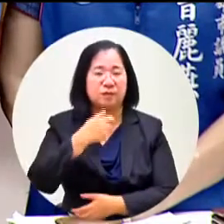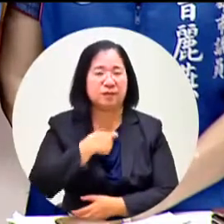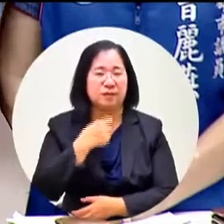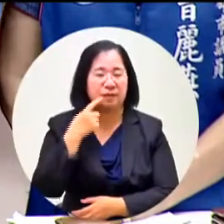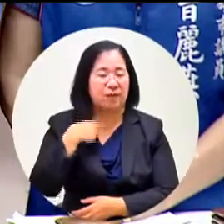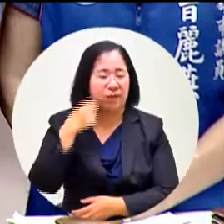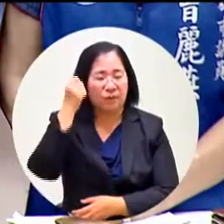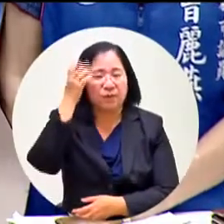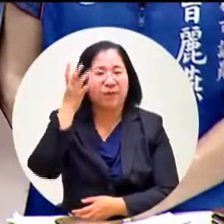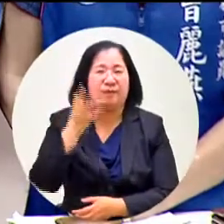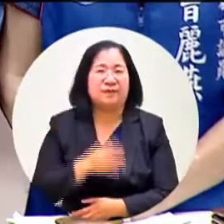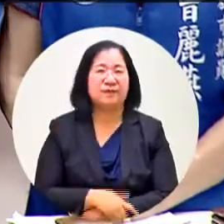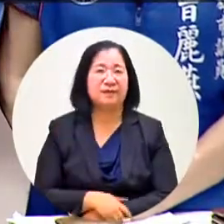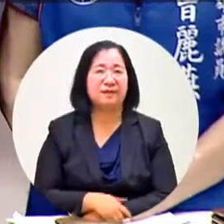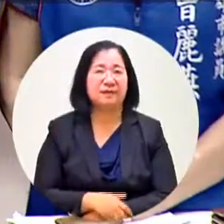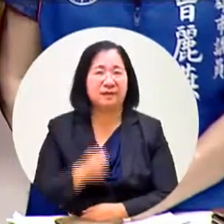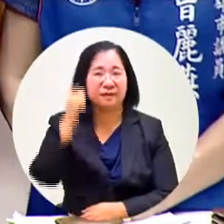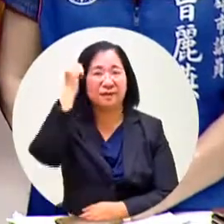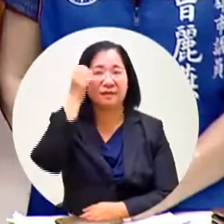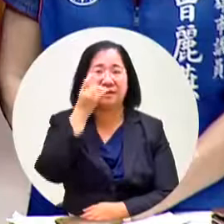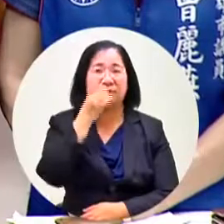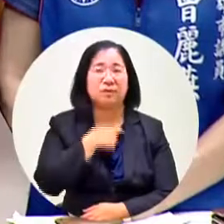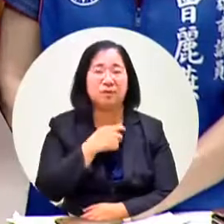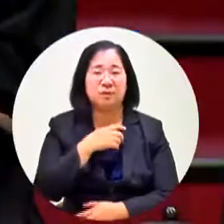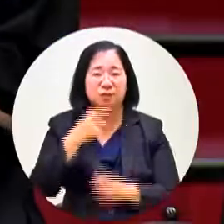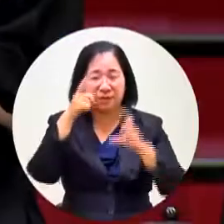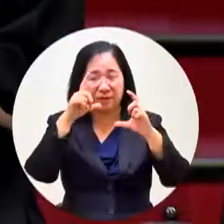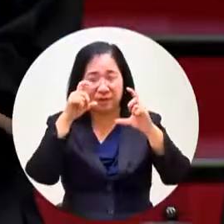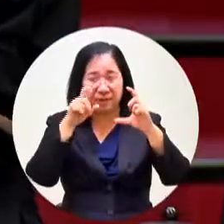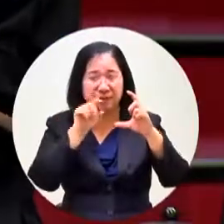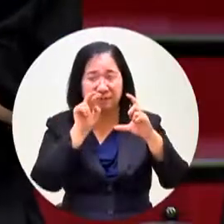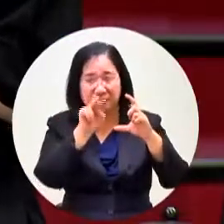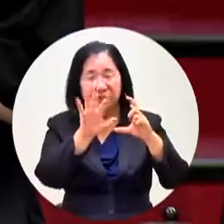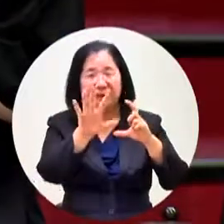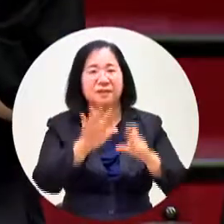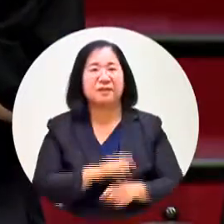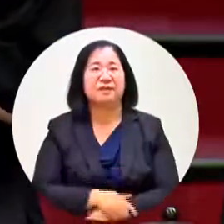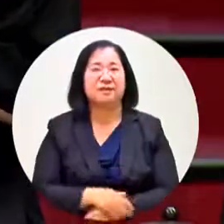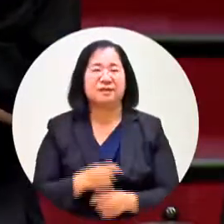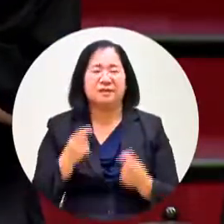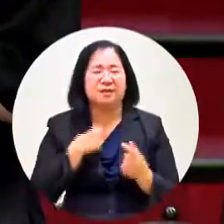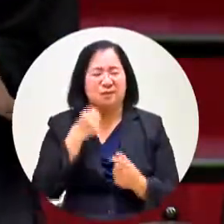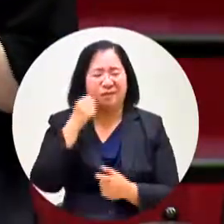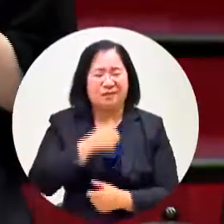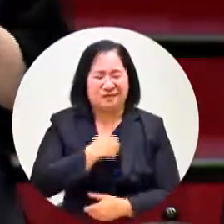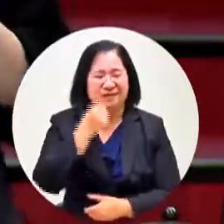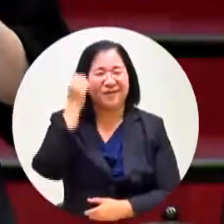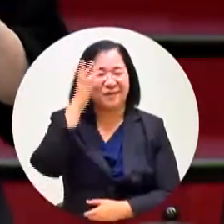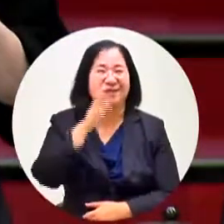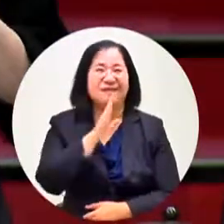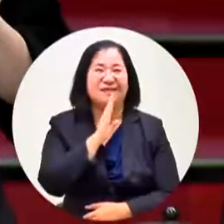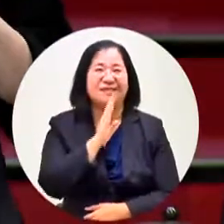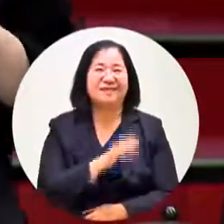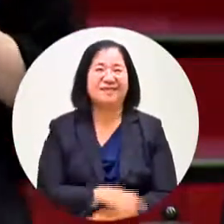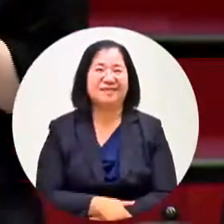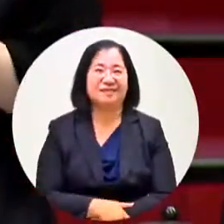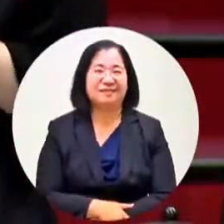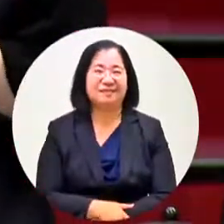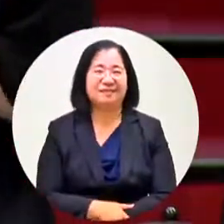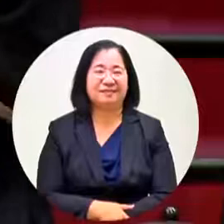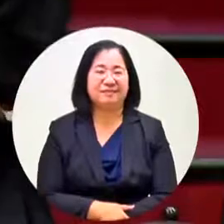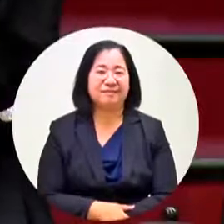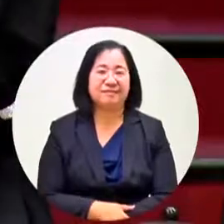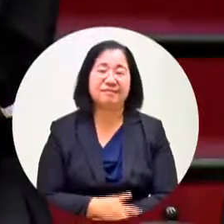2017年12月22号下午的2点。那我这边哦，想要问一下哦，其实我照片上有看到，主计处长，你那天有没有去？